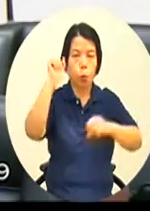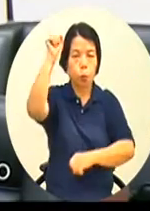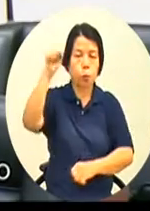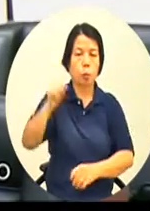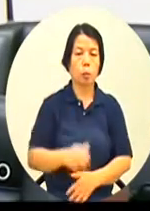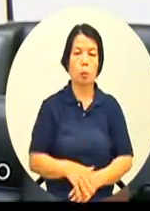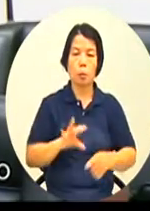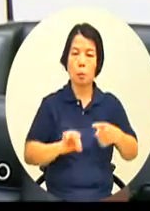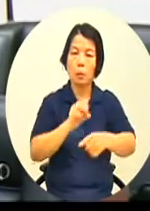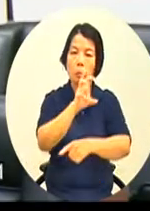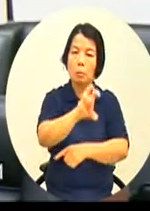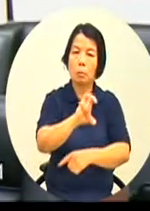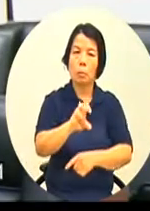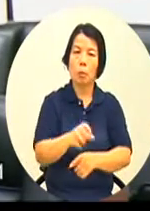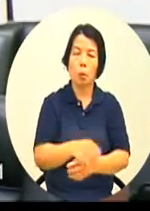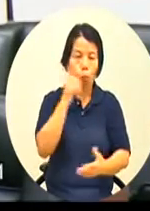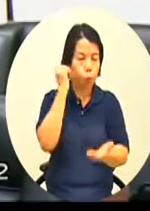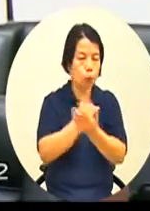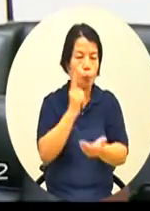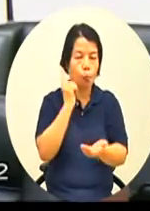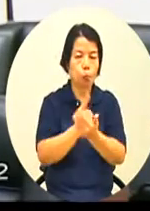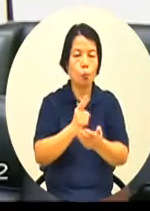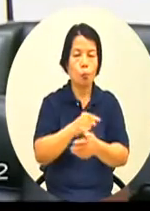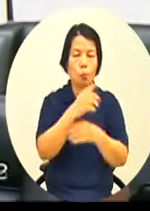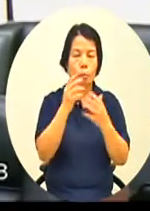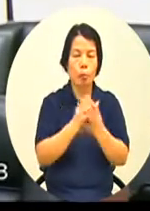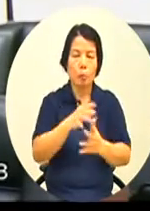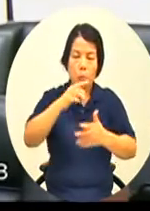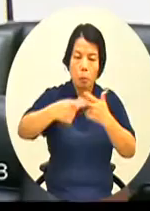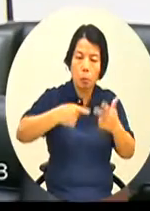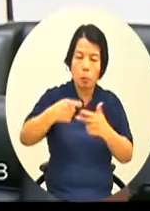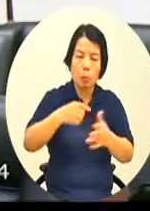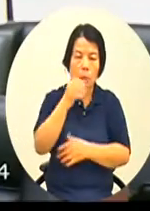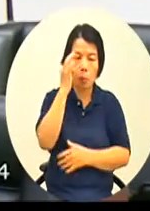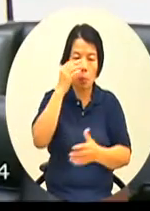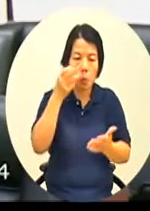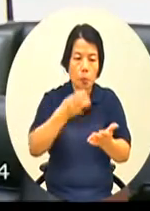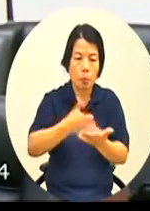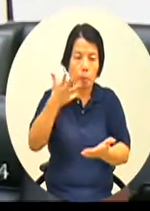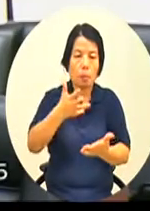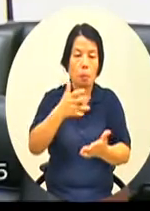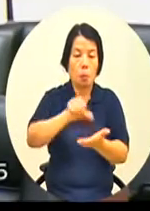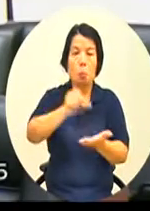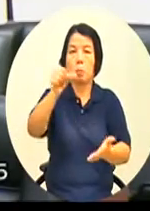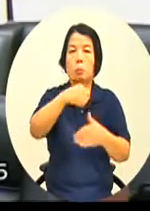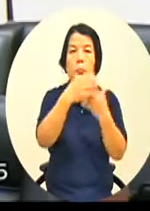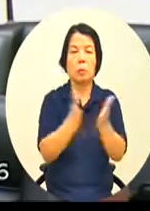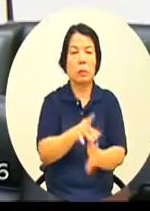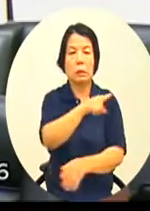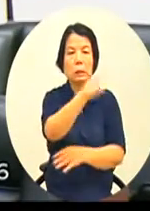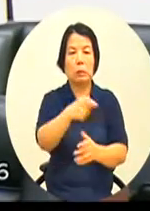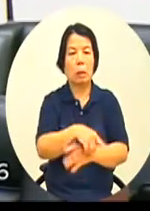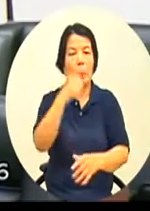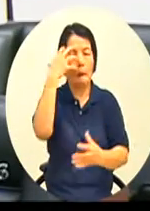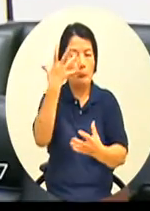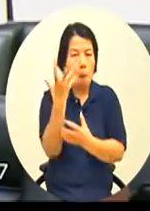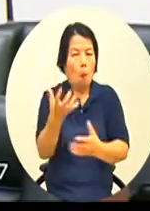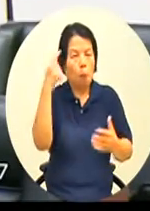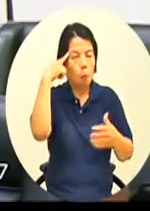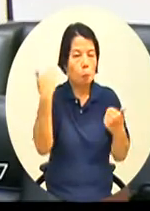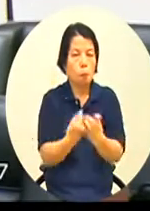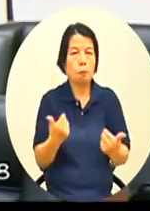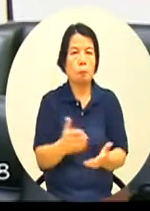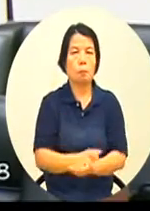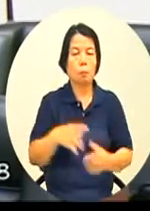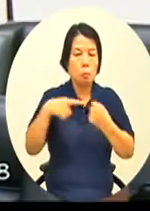人，我一个礼拜看到五次，我是不是觉得有八成的人反对这个？那研考单位是不是有相关的数据